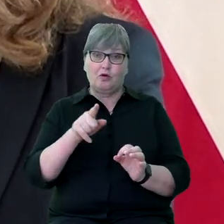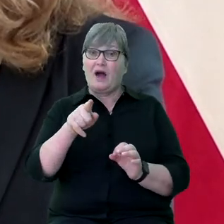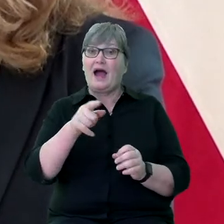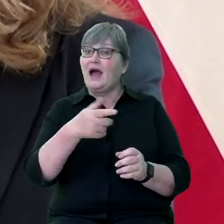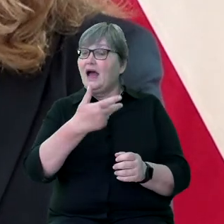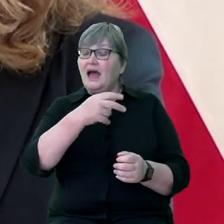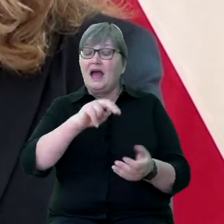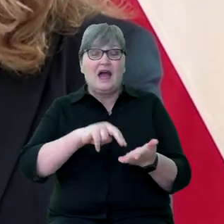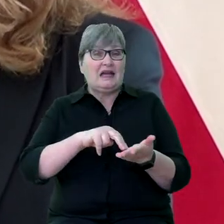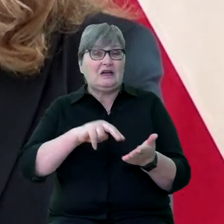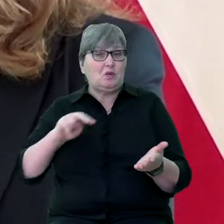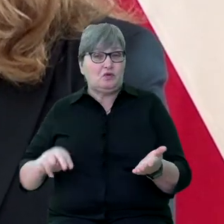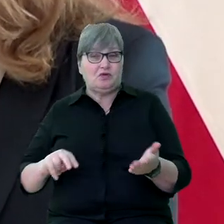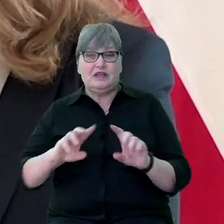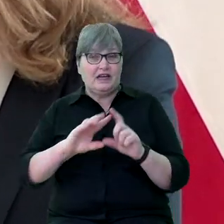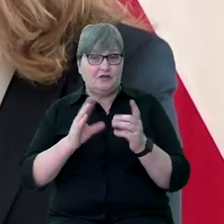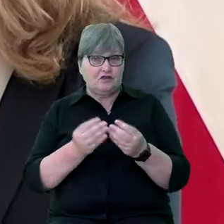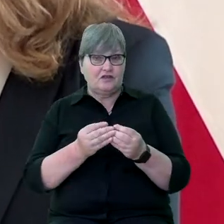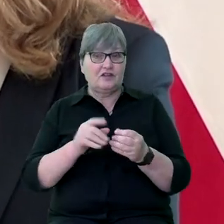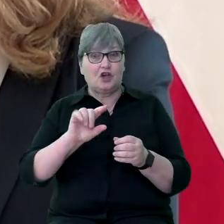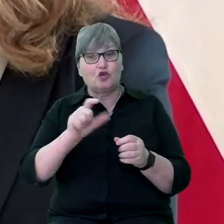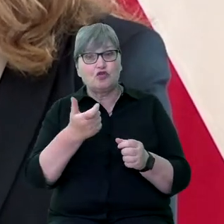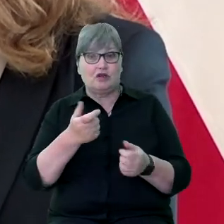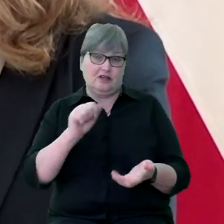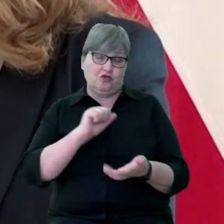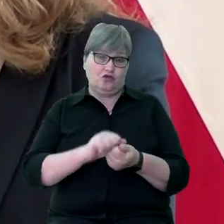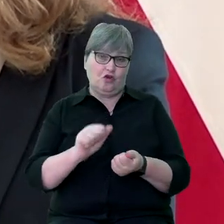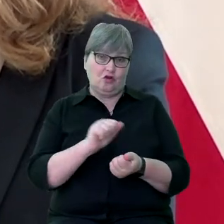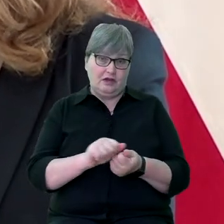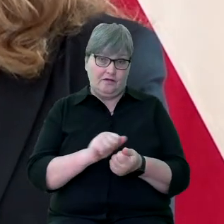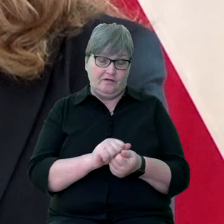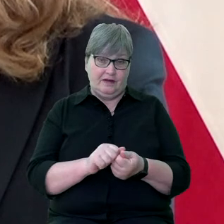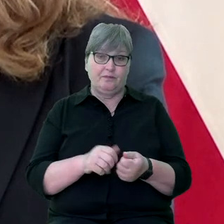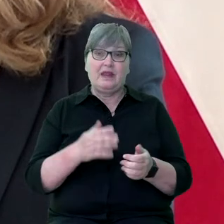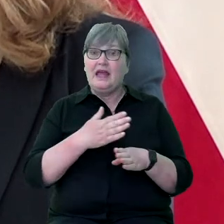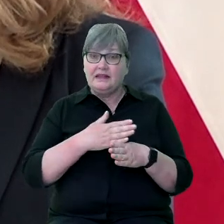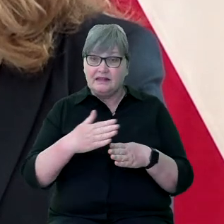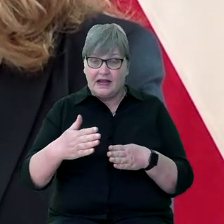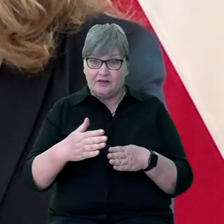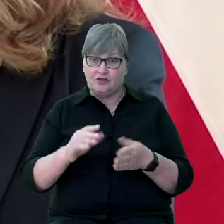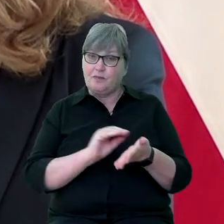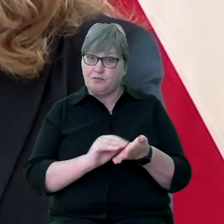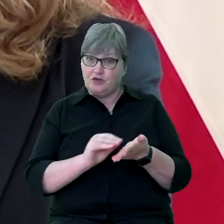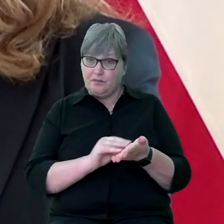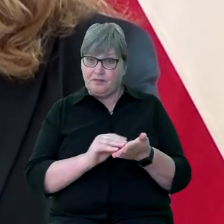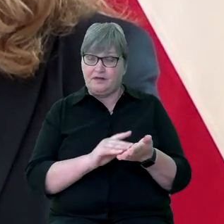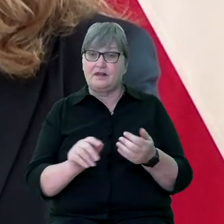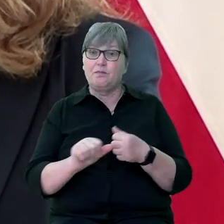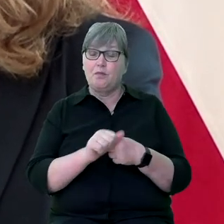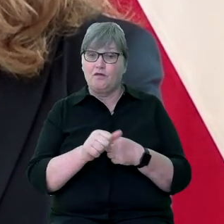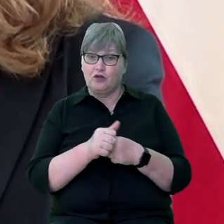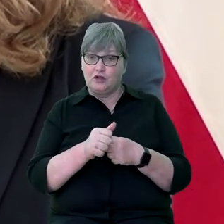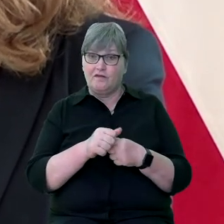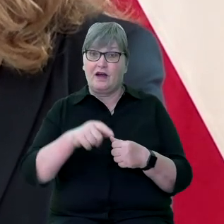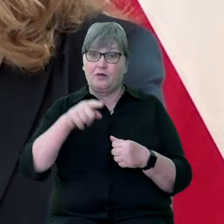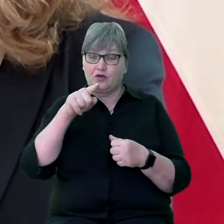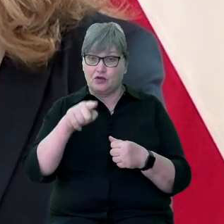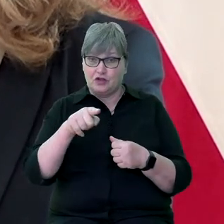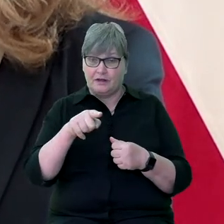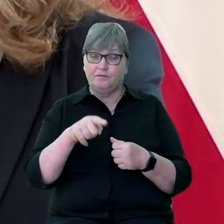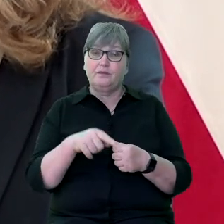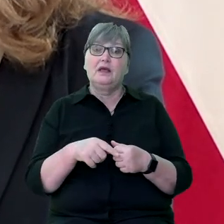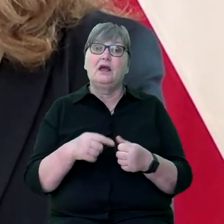mogło zaszkodzić. Dalsze przepisy czyniły członka służby cywilnej niebiernym, niejako automatycznym wykonawcą